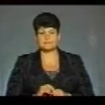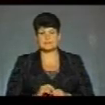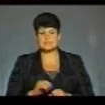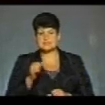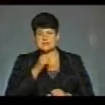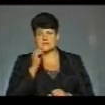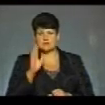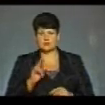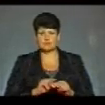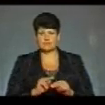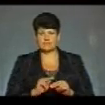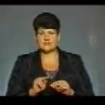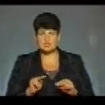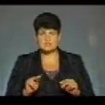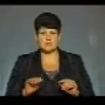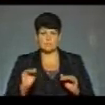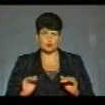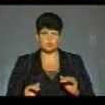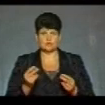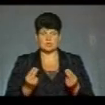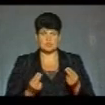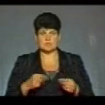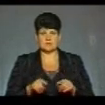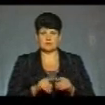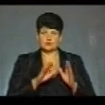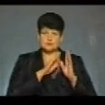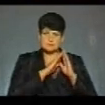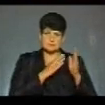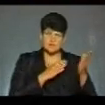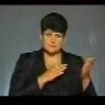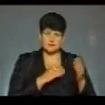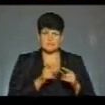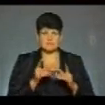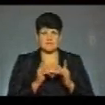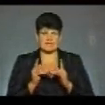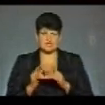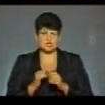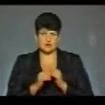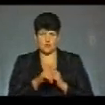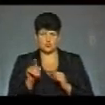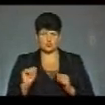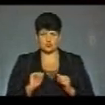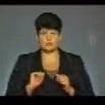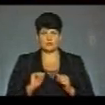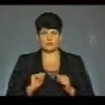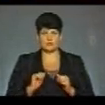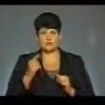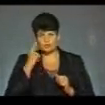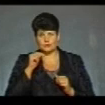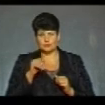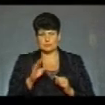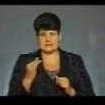будуть вчитися, молодші будуть гратися, також будуть спадки, там є ліжечка для кожного. Думаю, їм буде тут